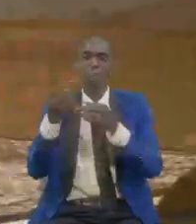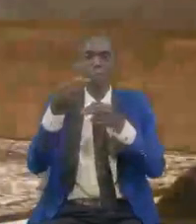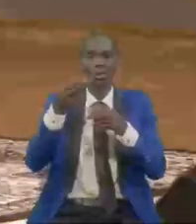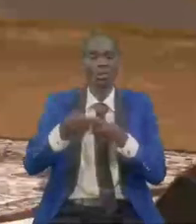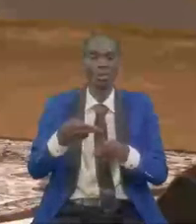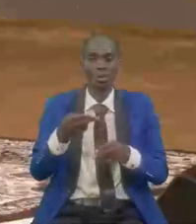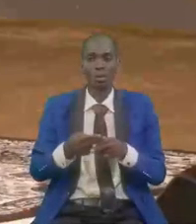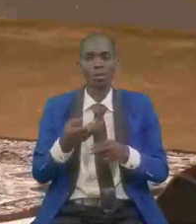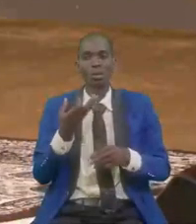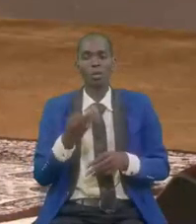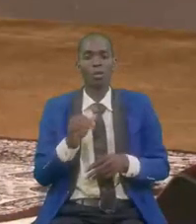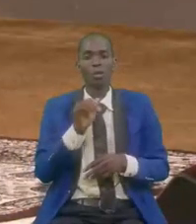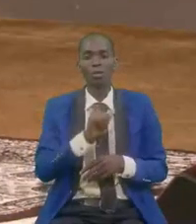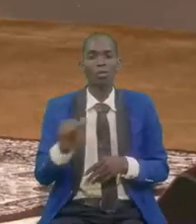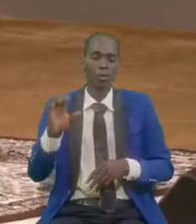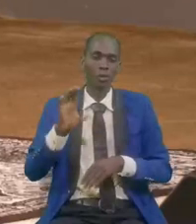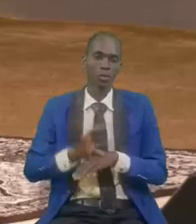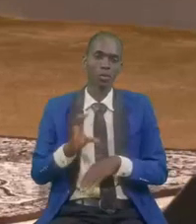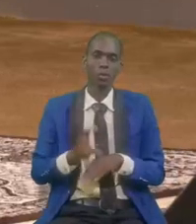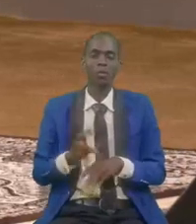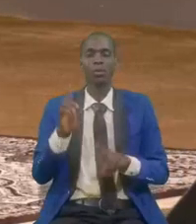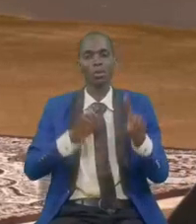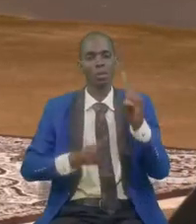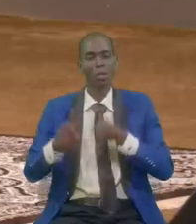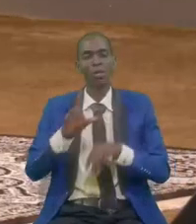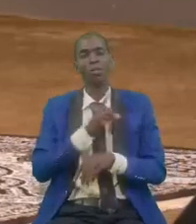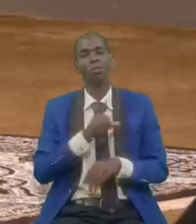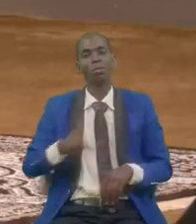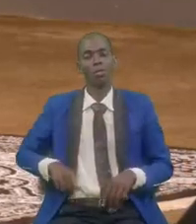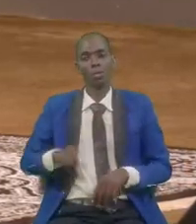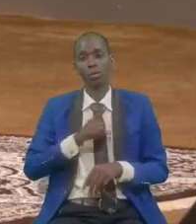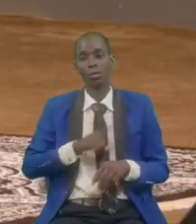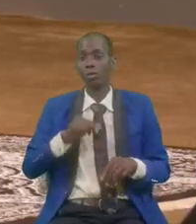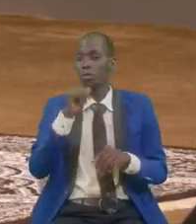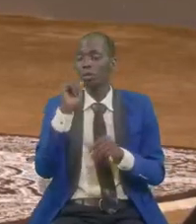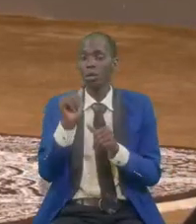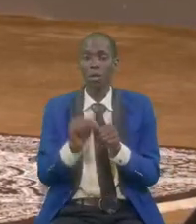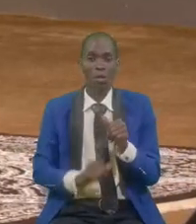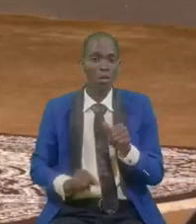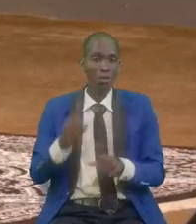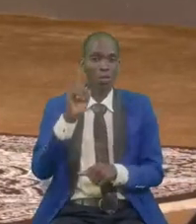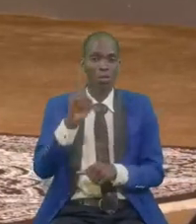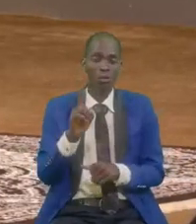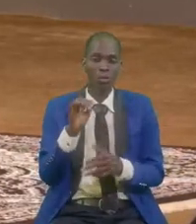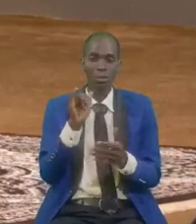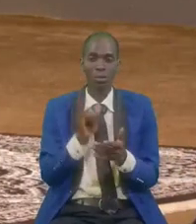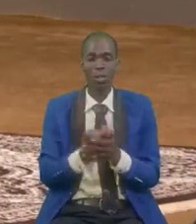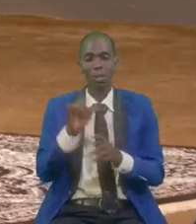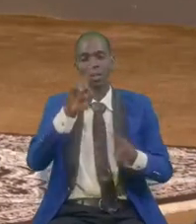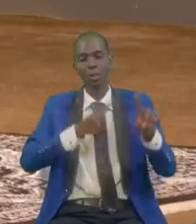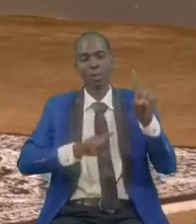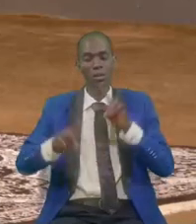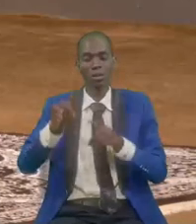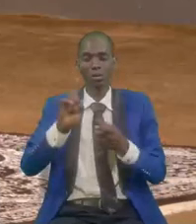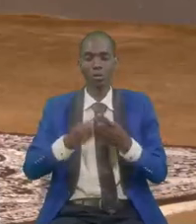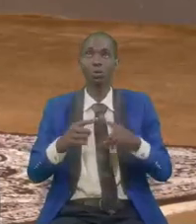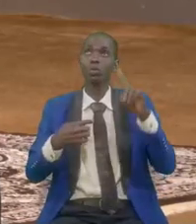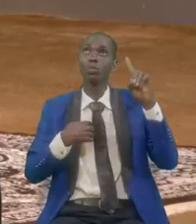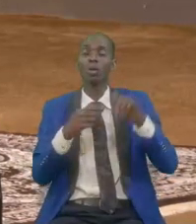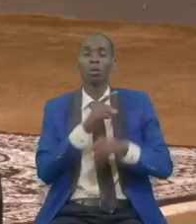l'étiquette, le badge du nom, d'une dénomination. Ceux qui me disent « Seigneur,